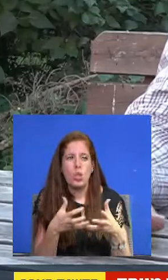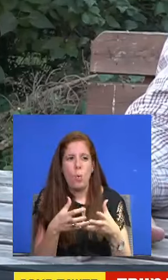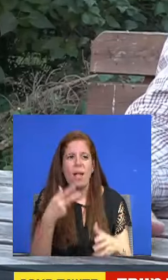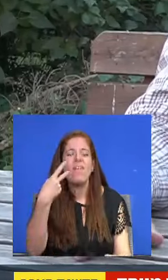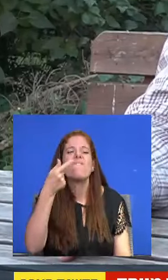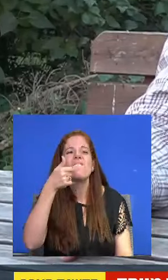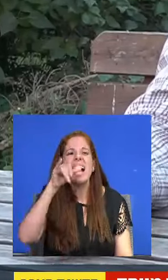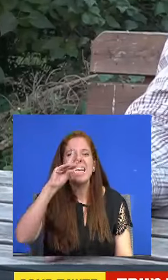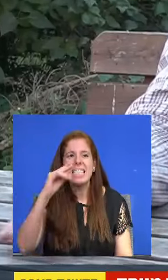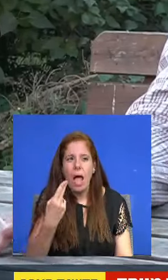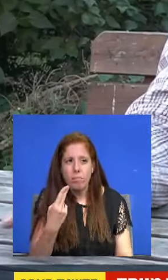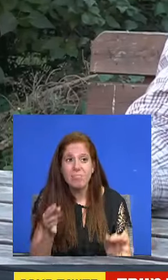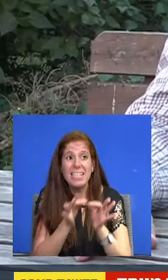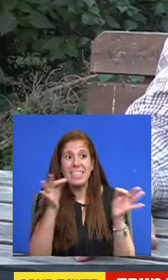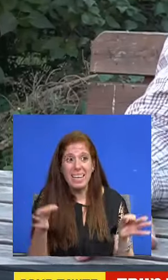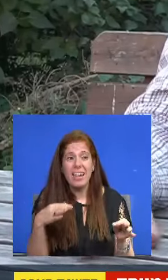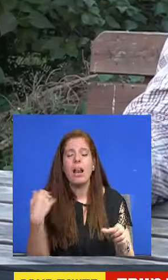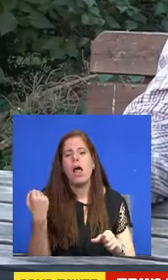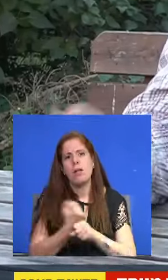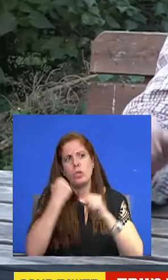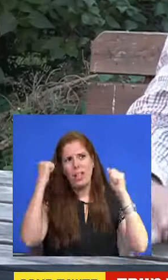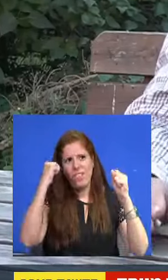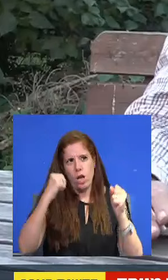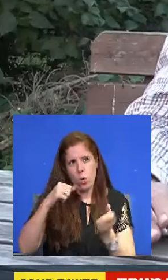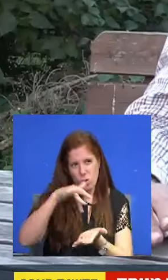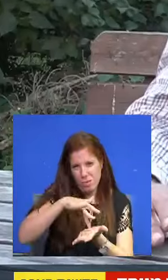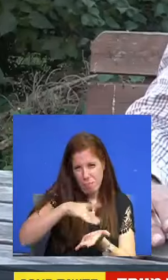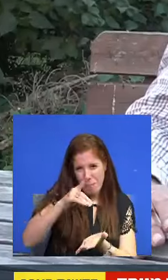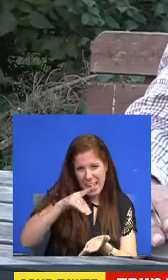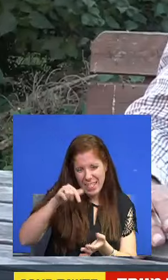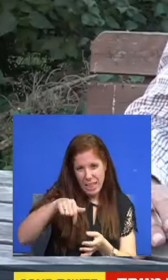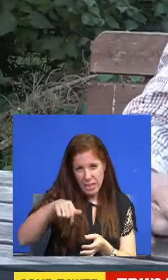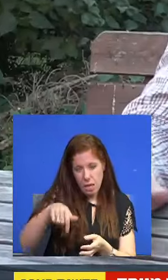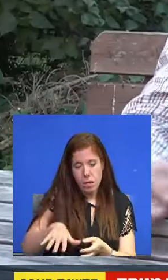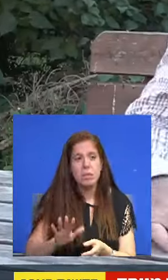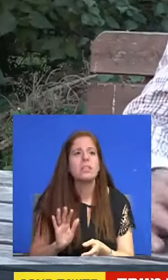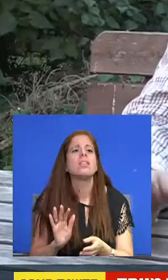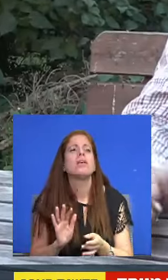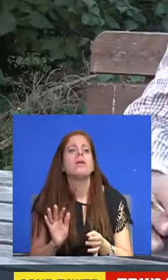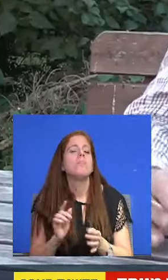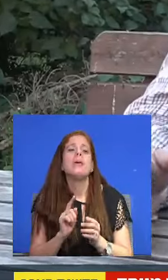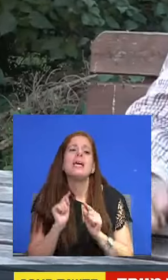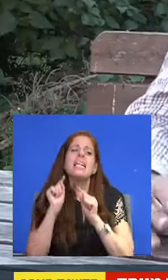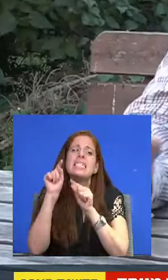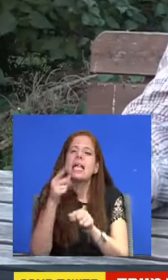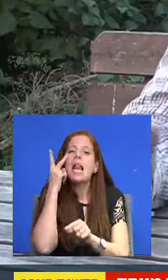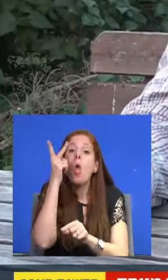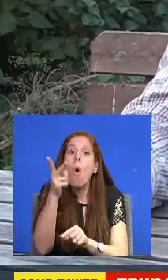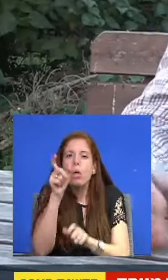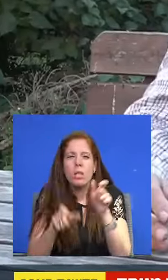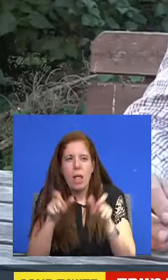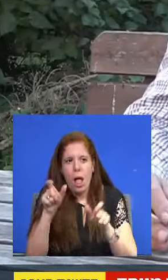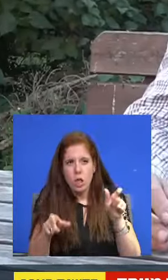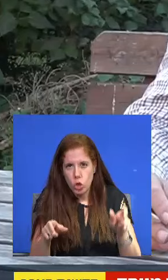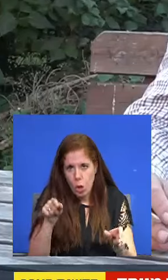1914, als diese AfD-Aufmärsche in Dresden begannen, damals Pegida, da bin ich extra hingefahren, um